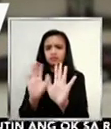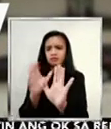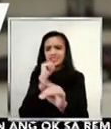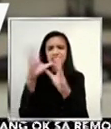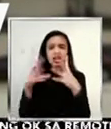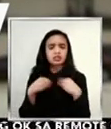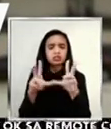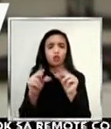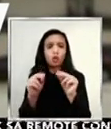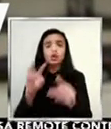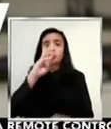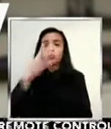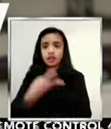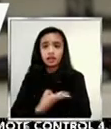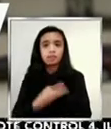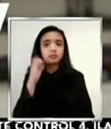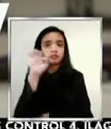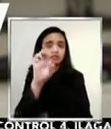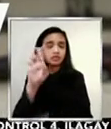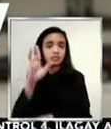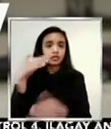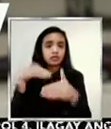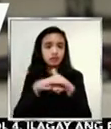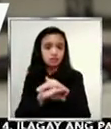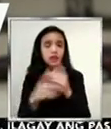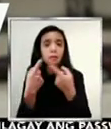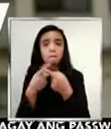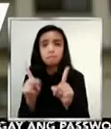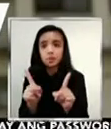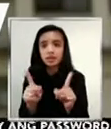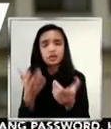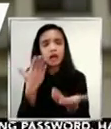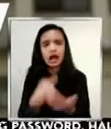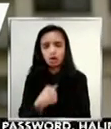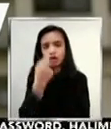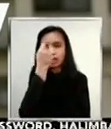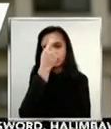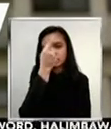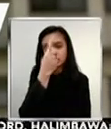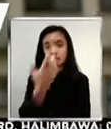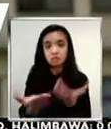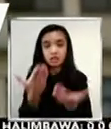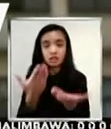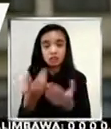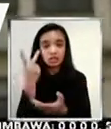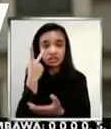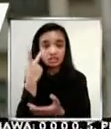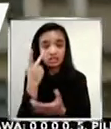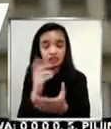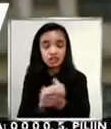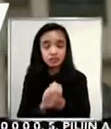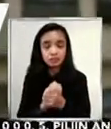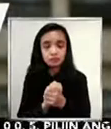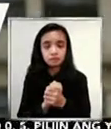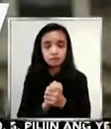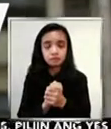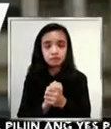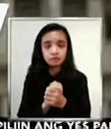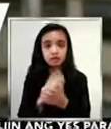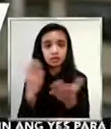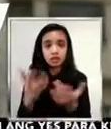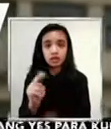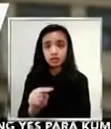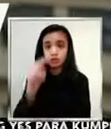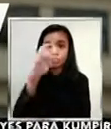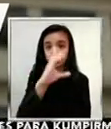I understand po na siguro, nakita na rin po sila doon sa North Caloocan Doctor's Hospital. Kaya